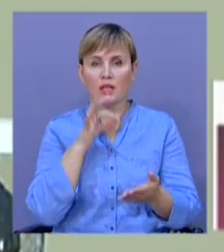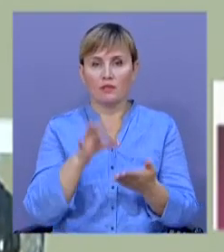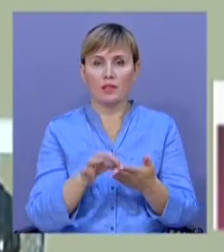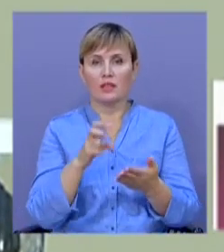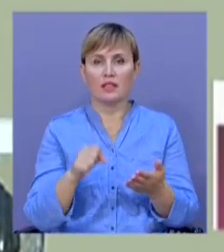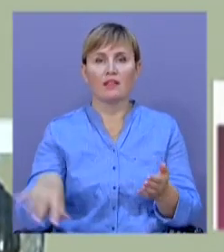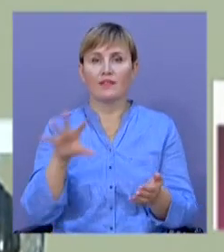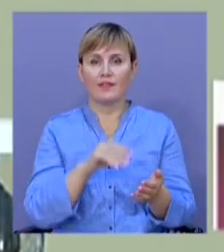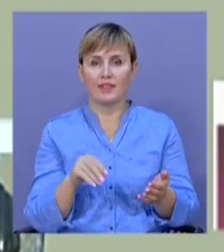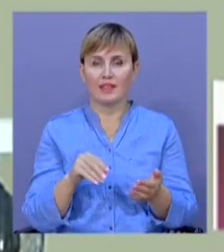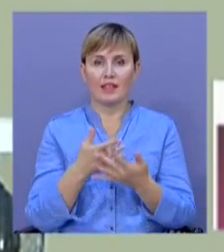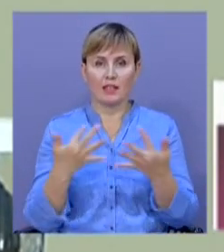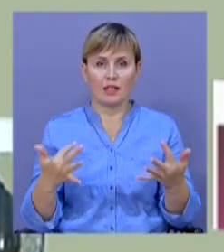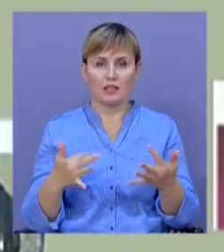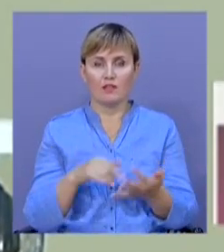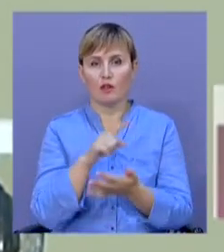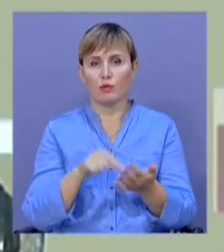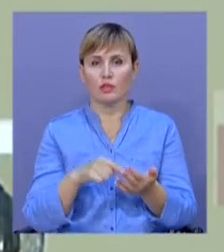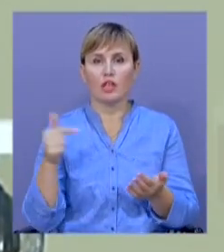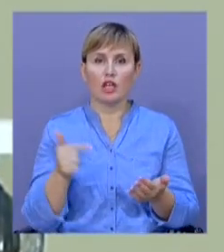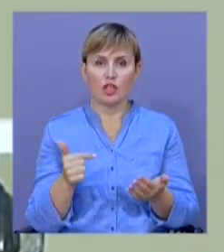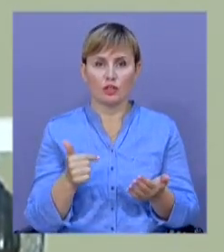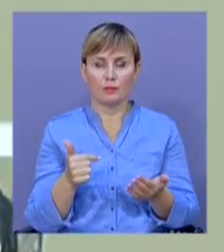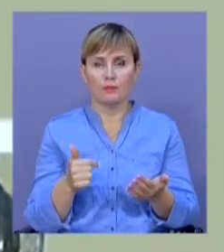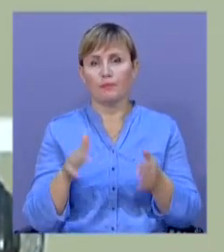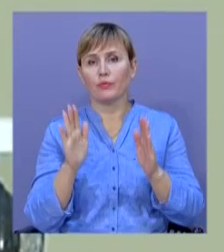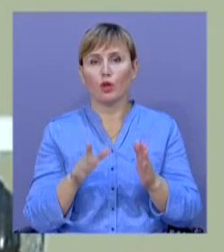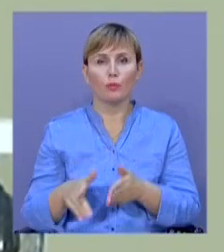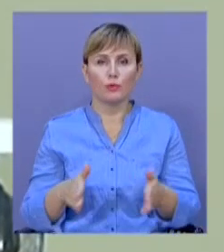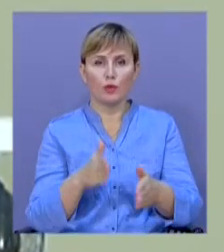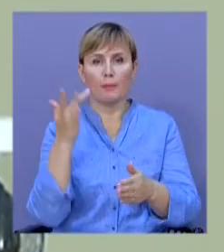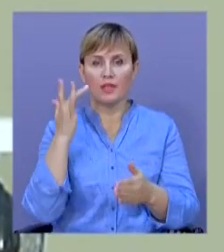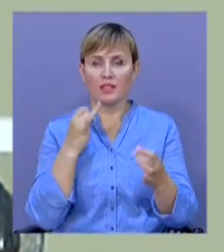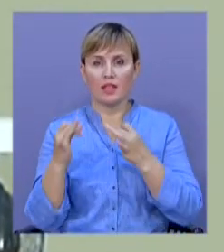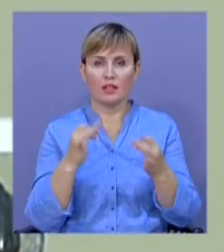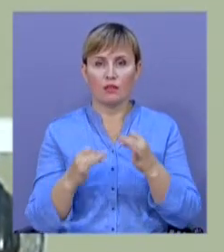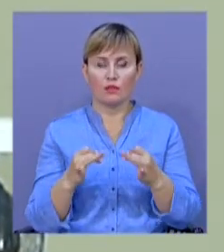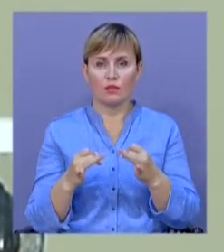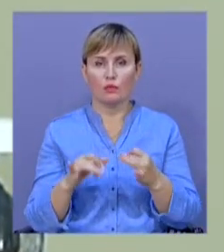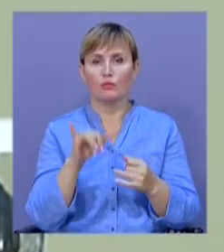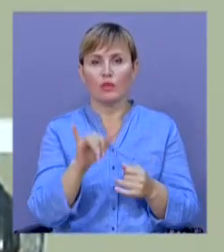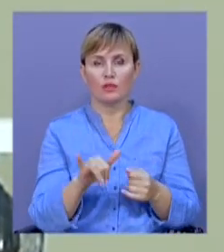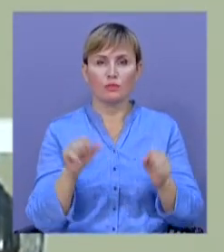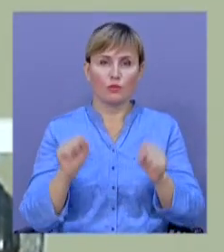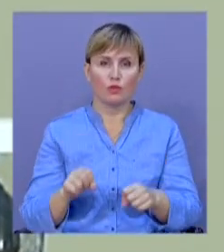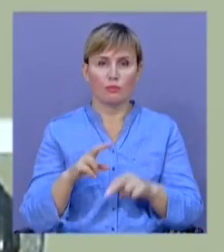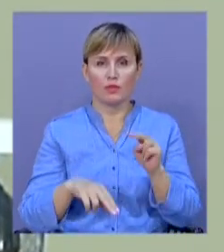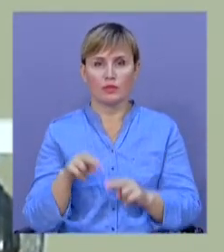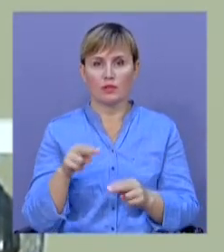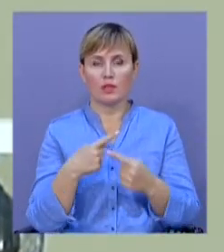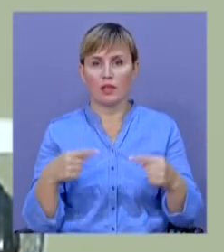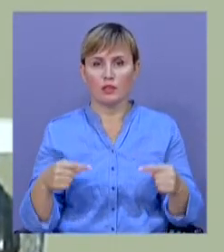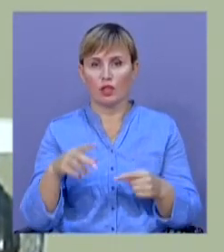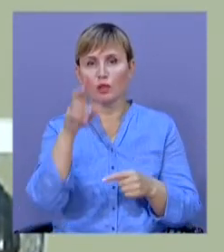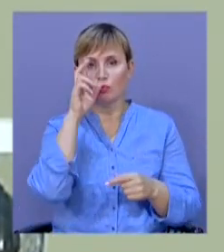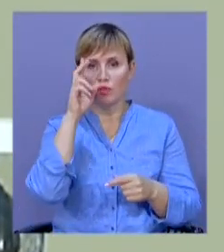все конструктивные вопросы граждан. Только путем постоянного диалога власти и общества можно построить гармоничное